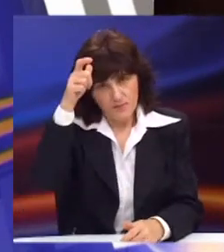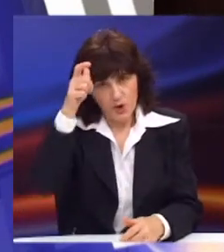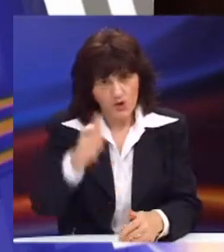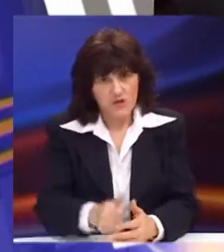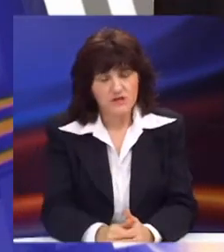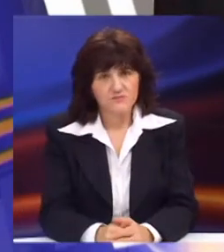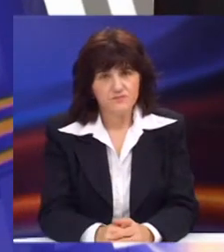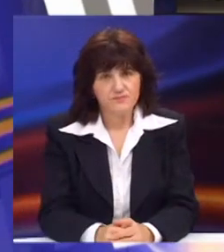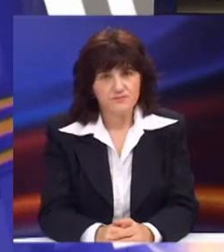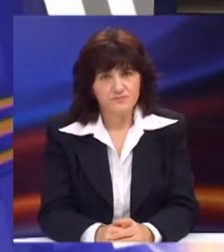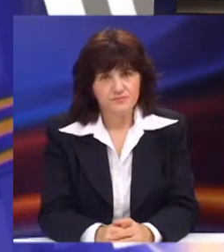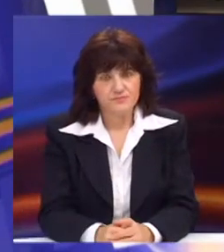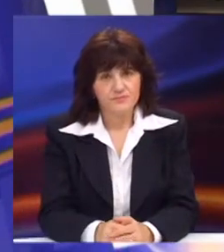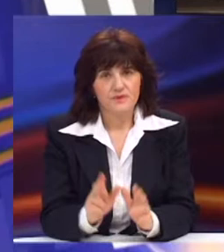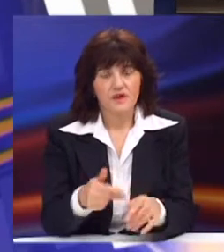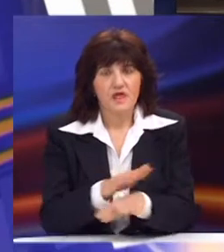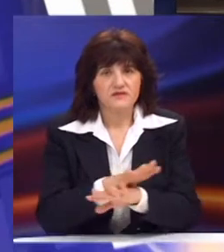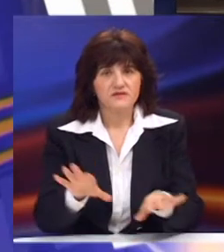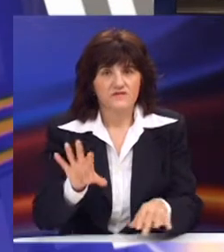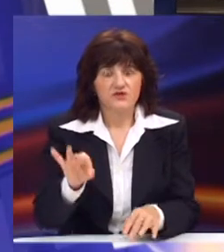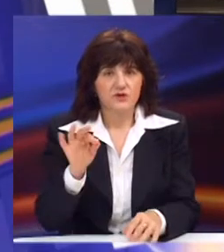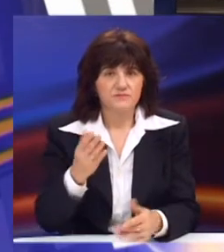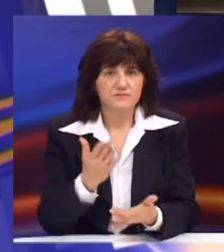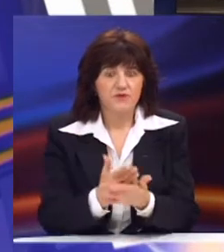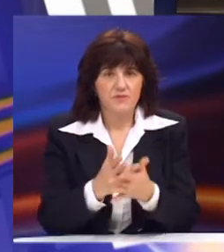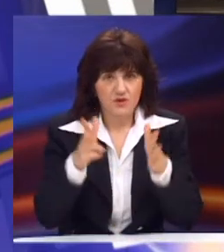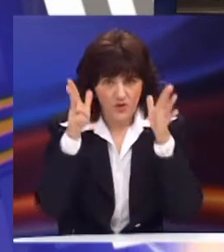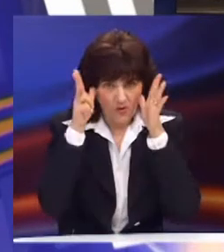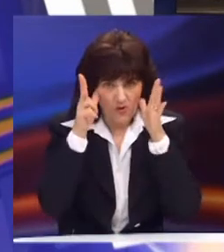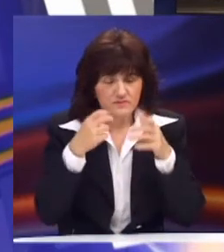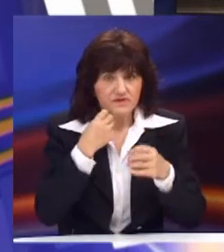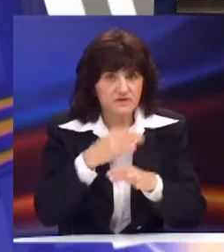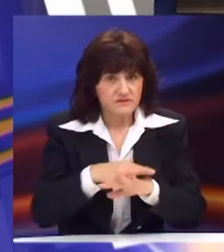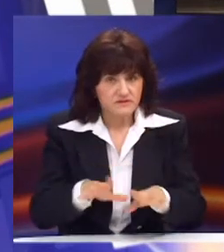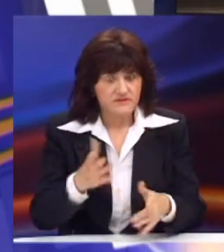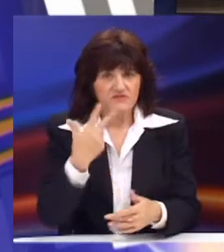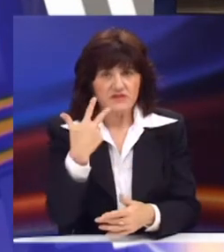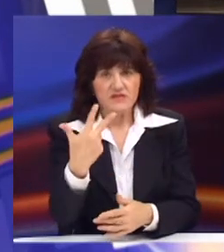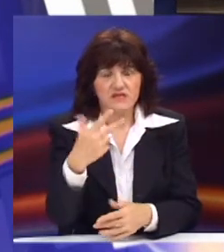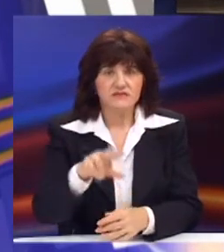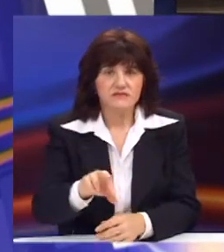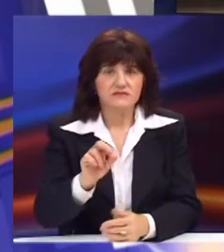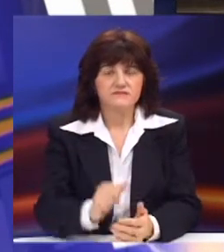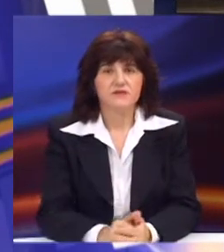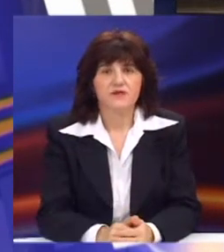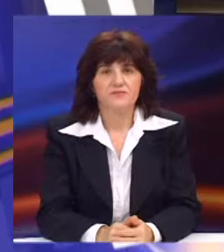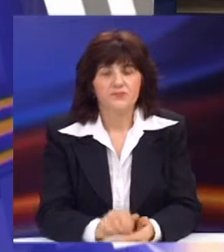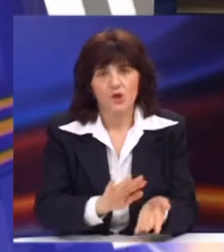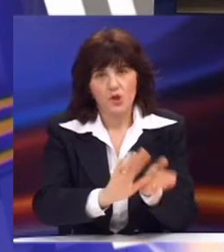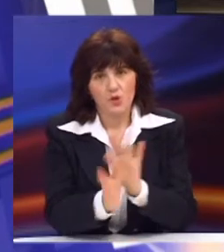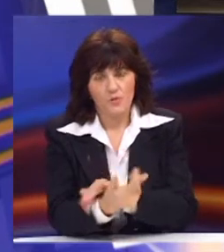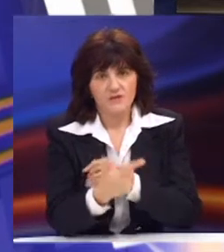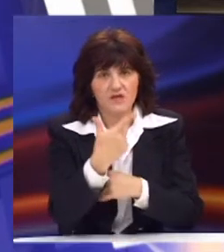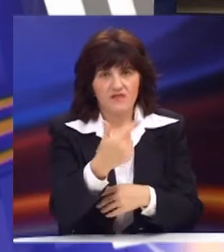Beograd. Na završnom ispitu mali maturanti će polagati 3 ispita, definitivno je odlučeno.